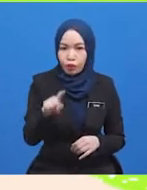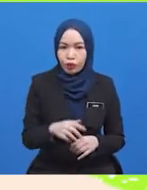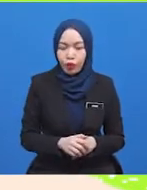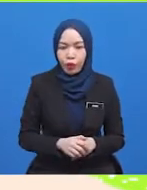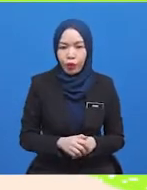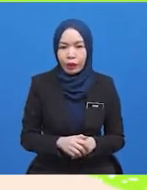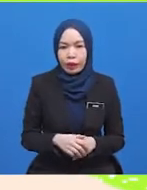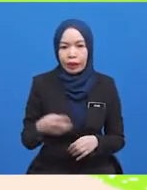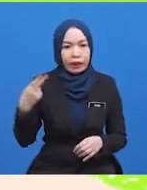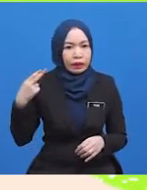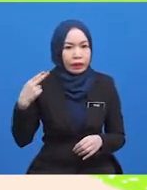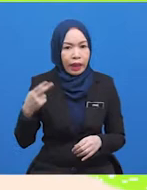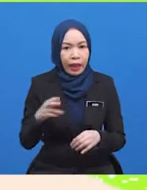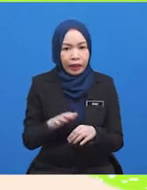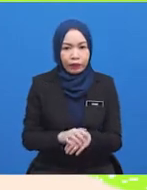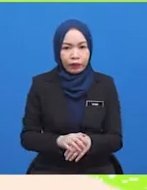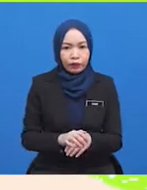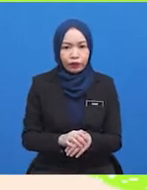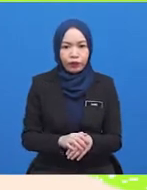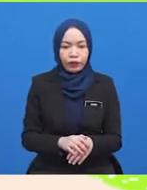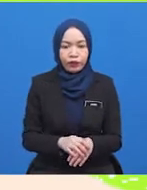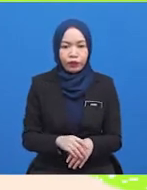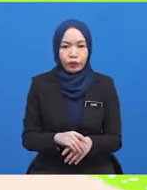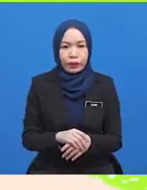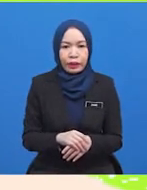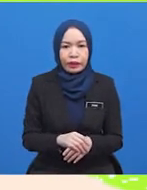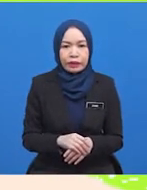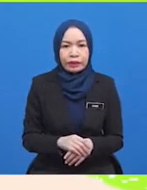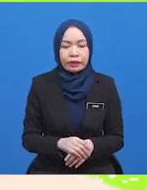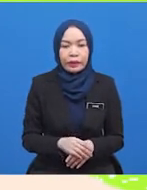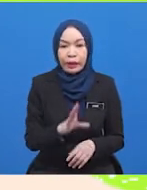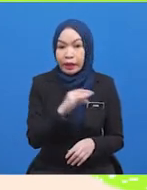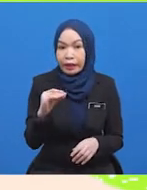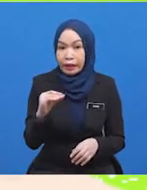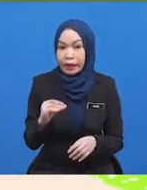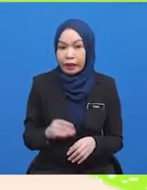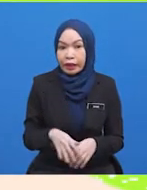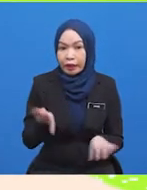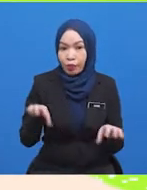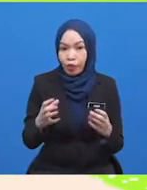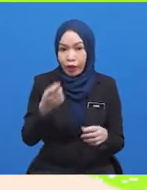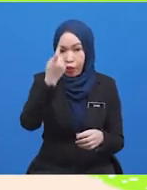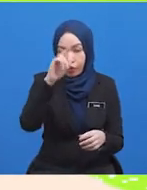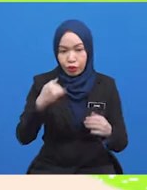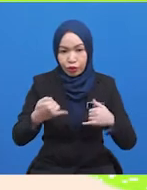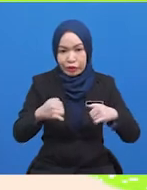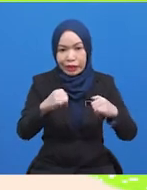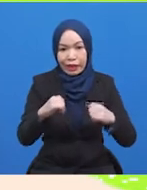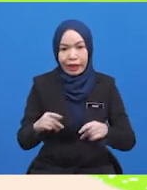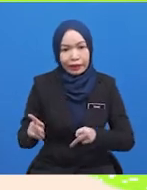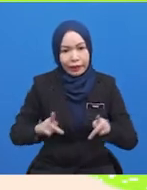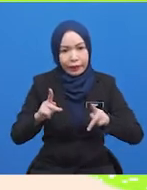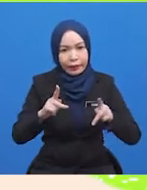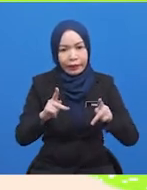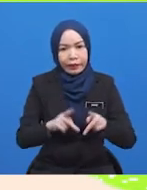itu, batuan igneous seperti granit pula digunakan untuk pembinaan jalan raya, jalan kereta